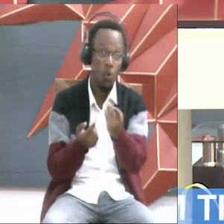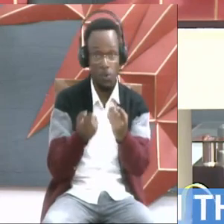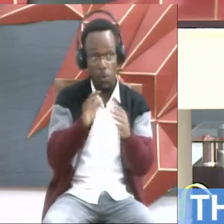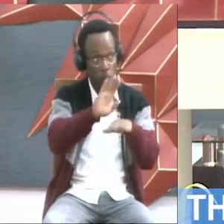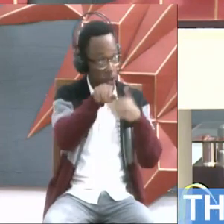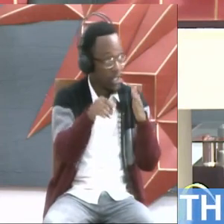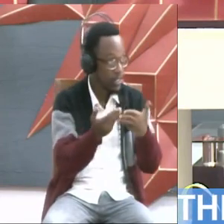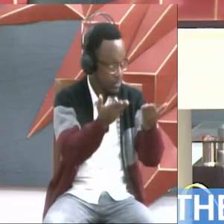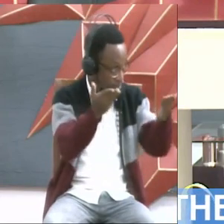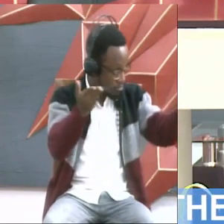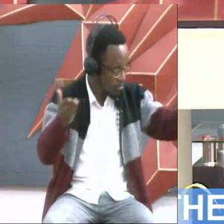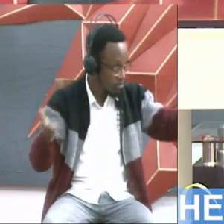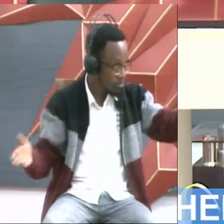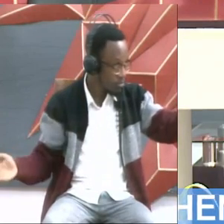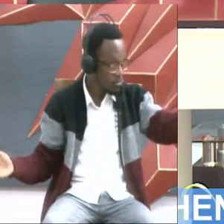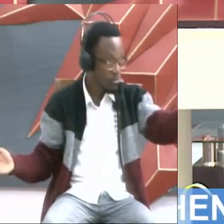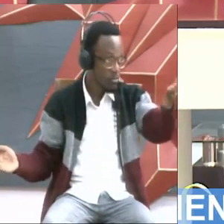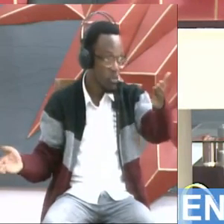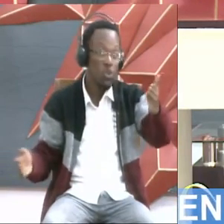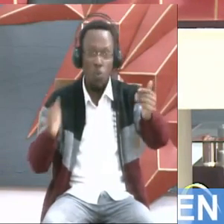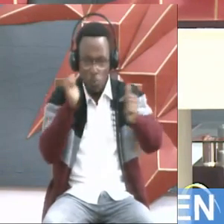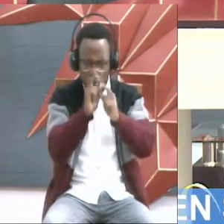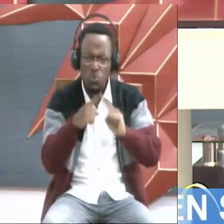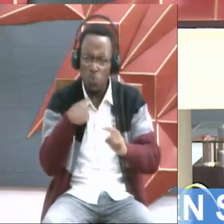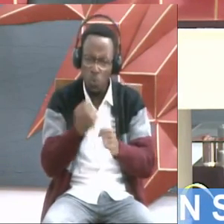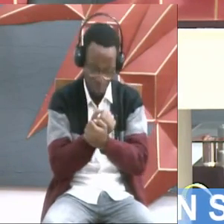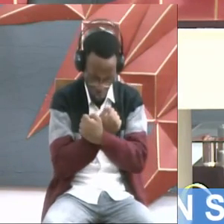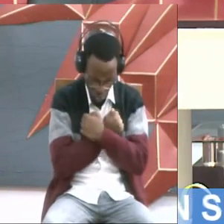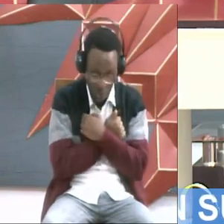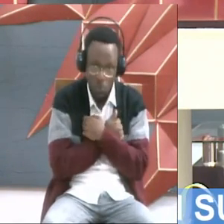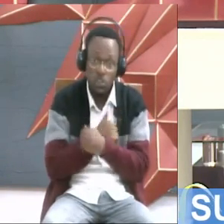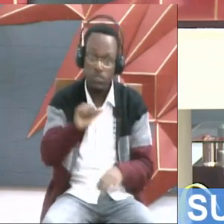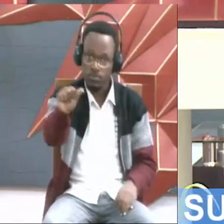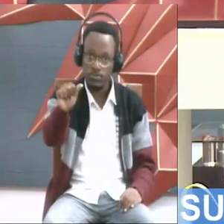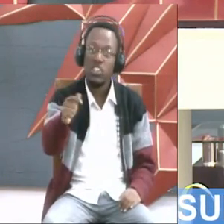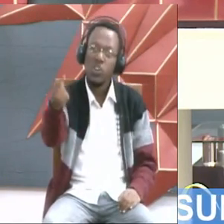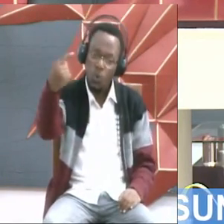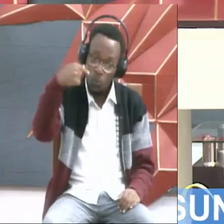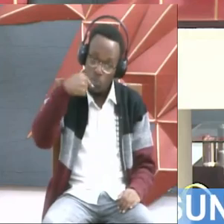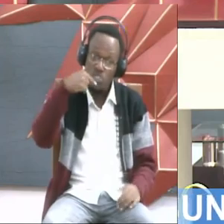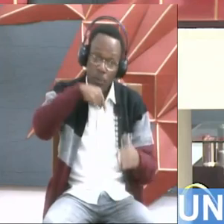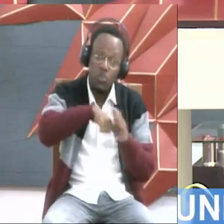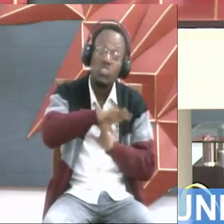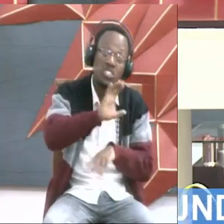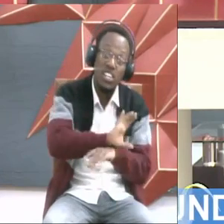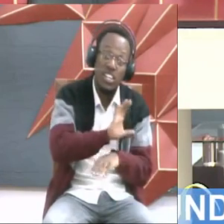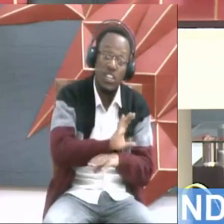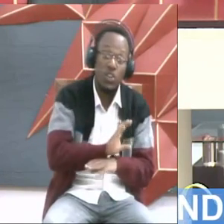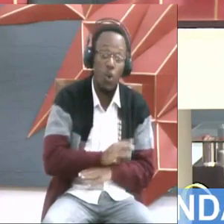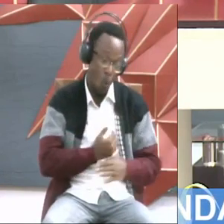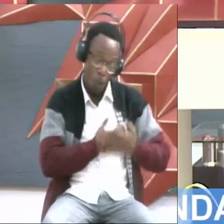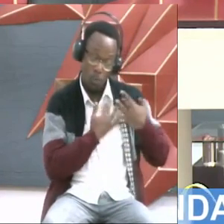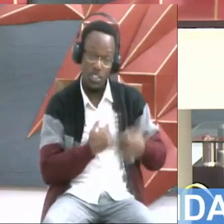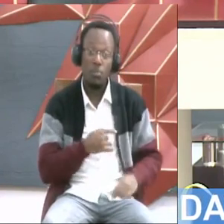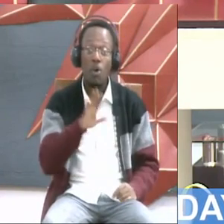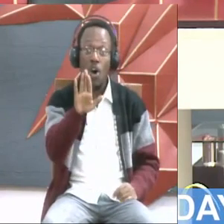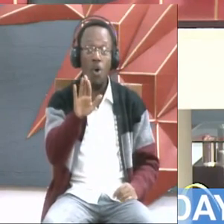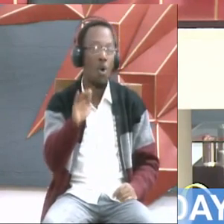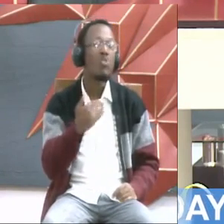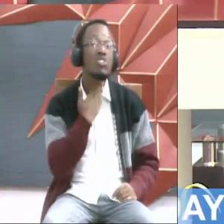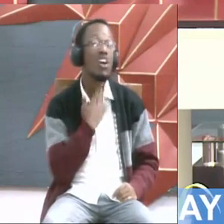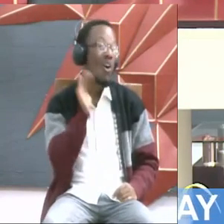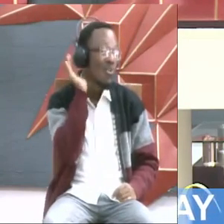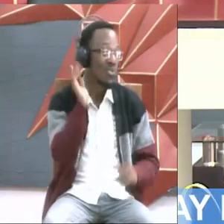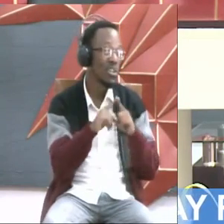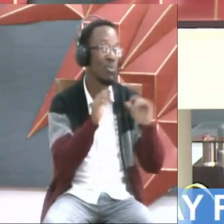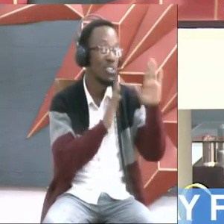venir tous chacun agomba kuzana umutima ushaka ijambo ry'Imana rinezerewe